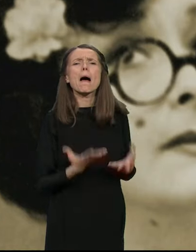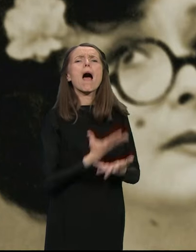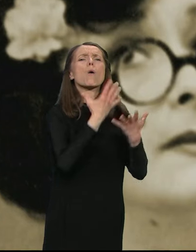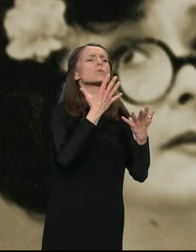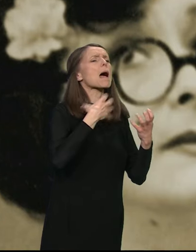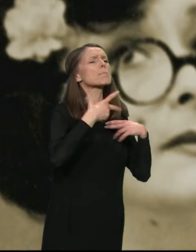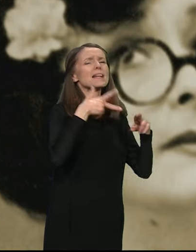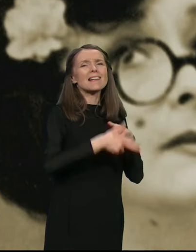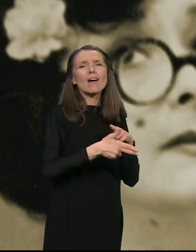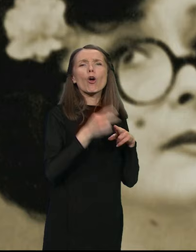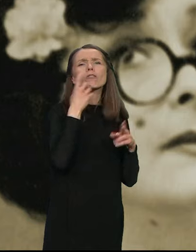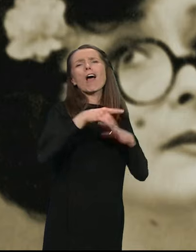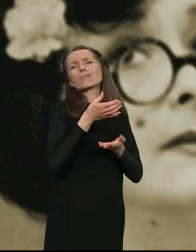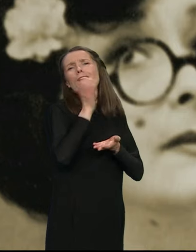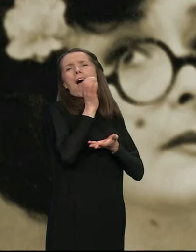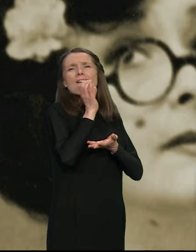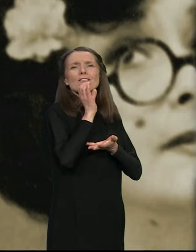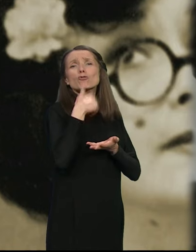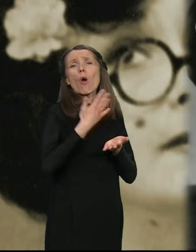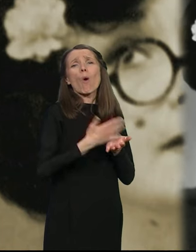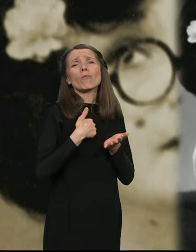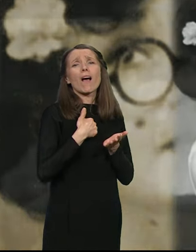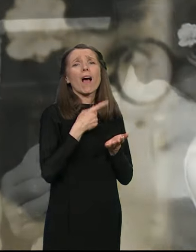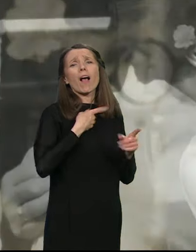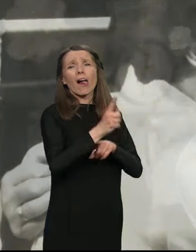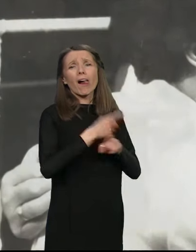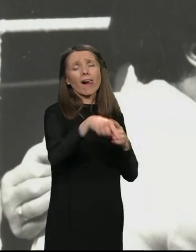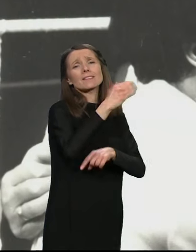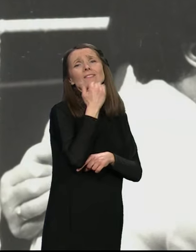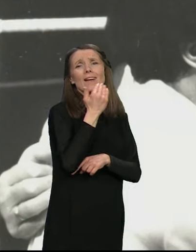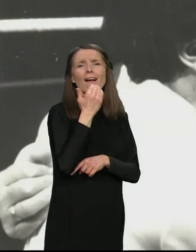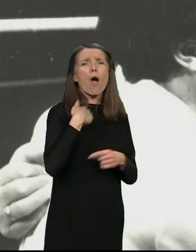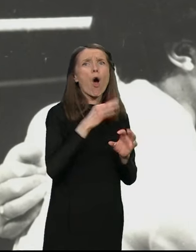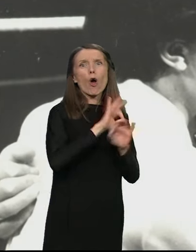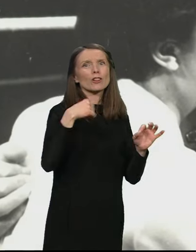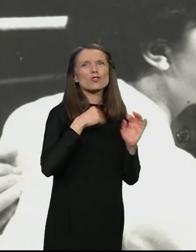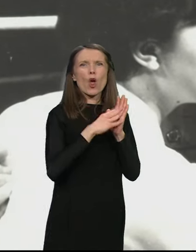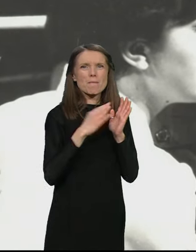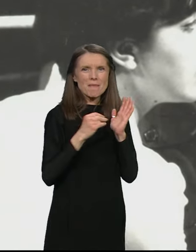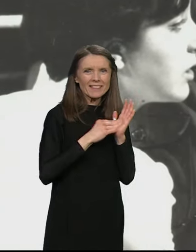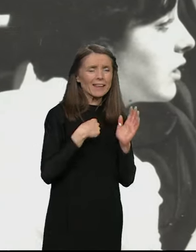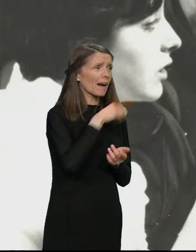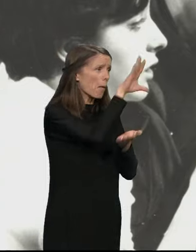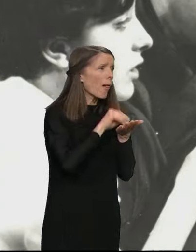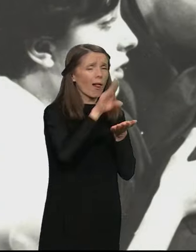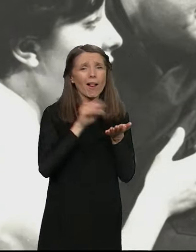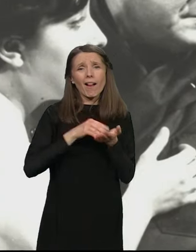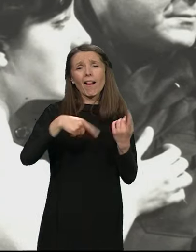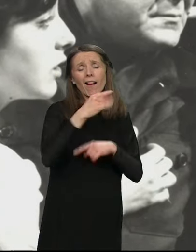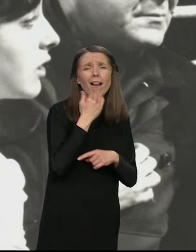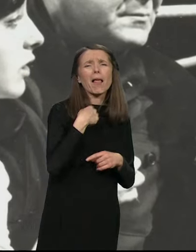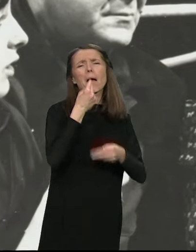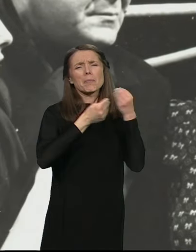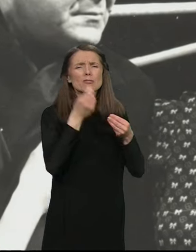imitator. I ja sam to radila u pauzi u glumačkom salonu, pričala viceve i tako dalje. I onda sećam